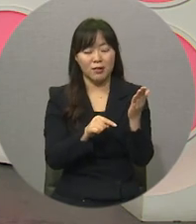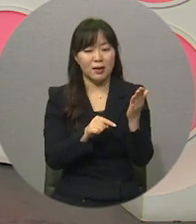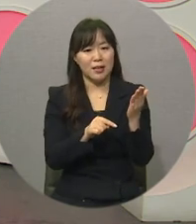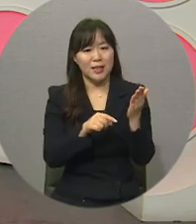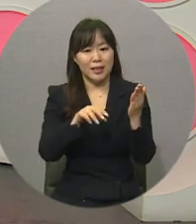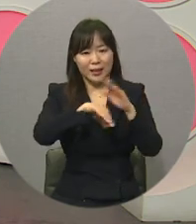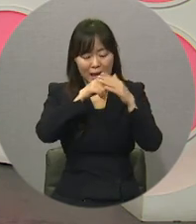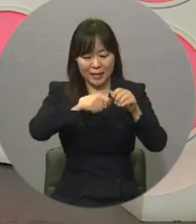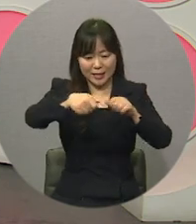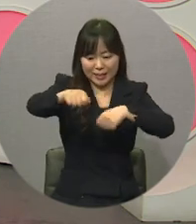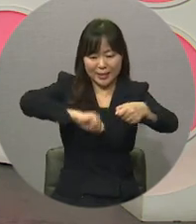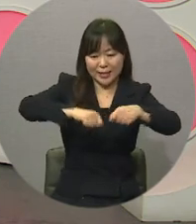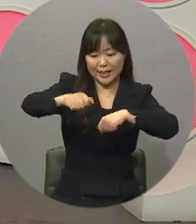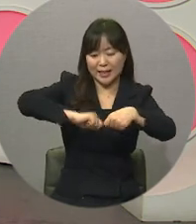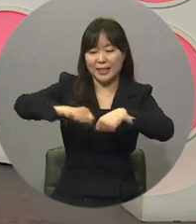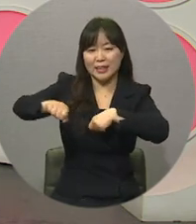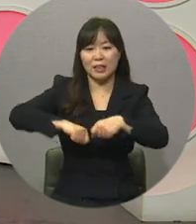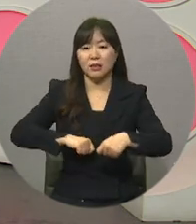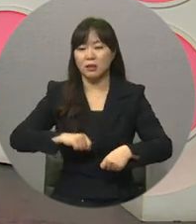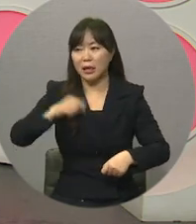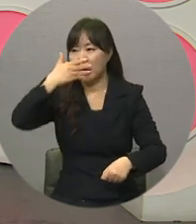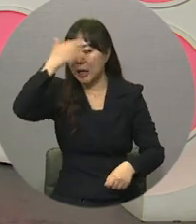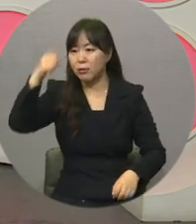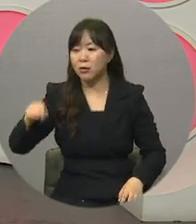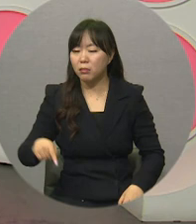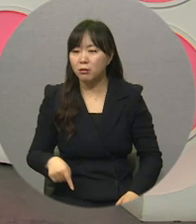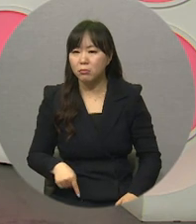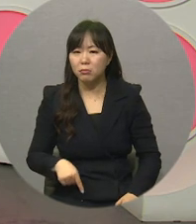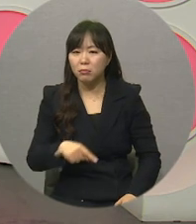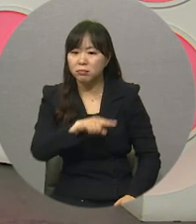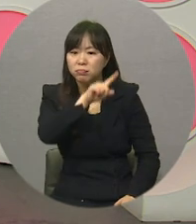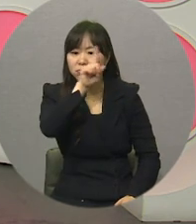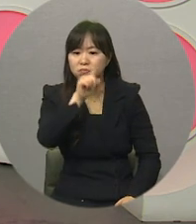찢었어. 노트를 다 이렇게 하나하나 찢었어. 근데 할아버지는 영문을